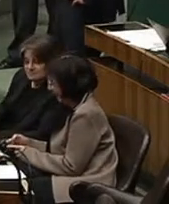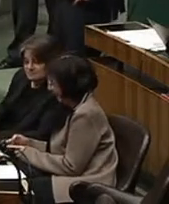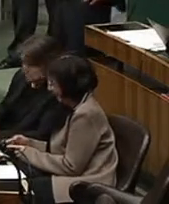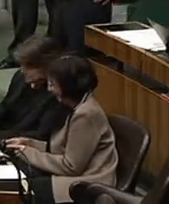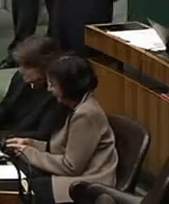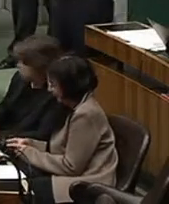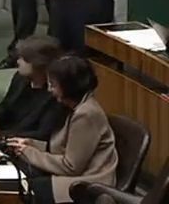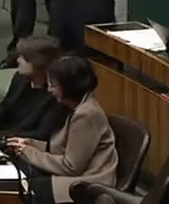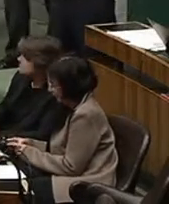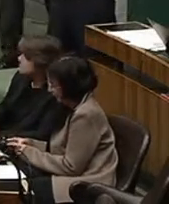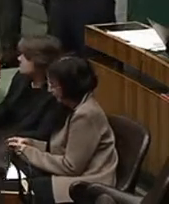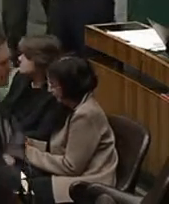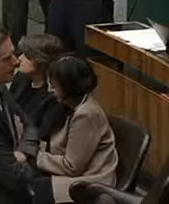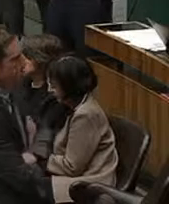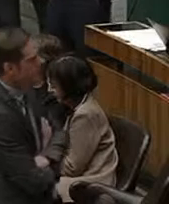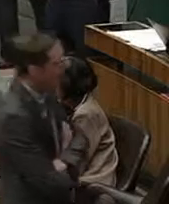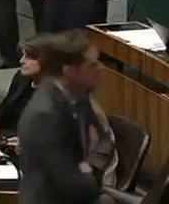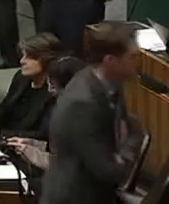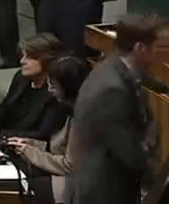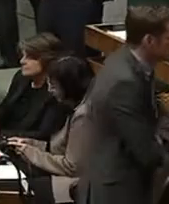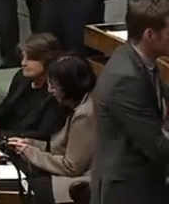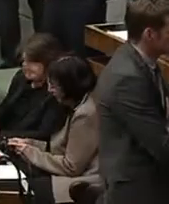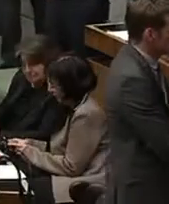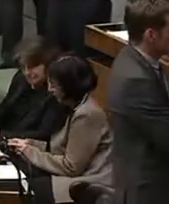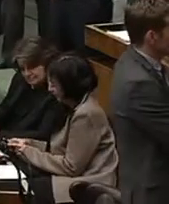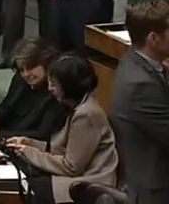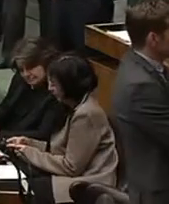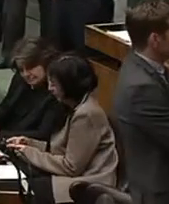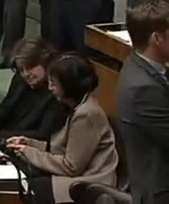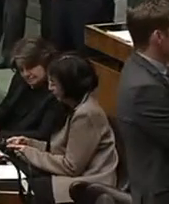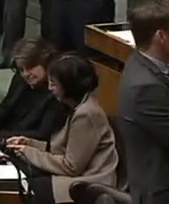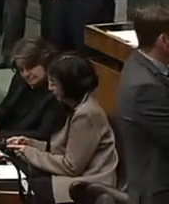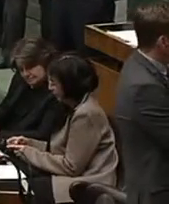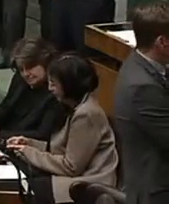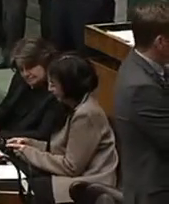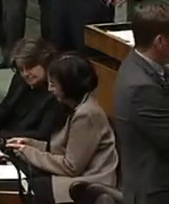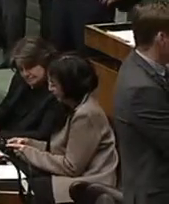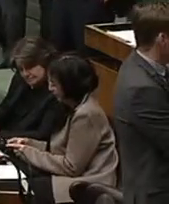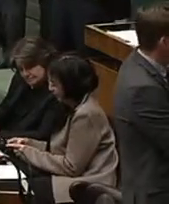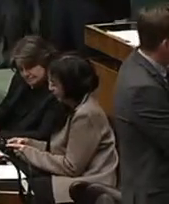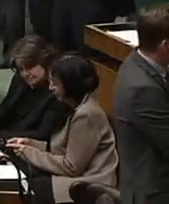Grünen hinsichtlich der ursprünglichen Regierungsvorlage.